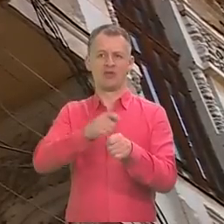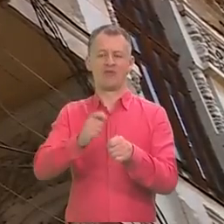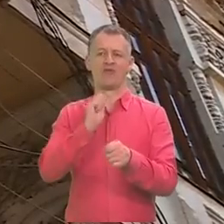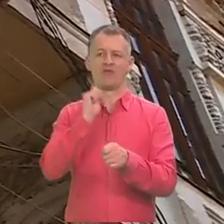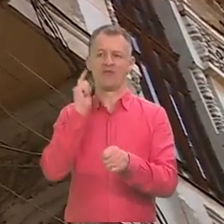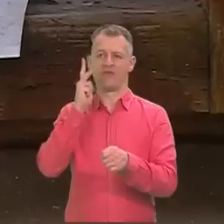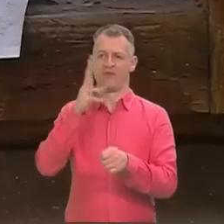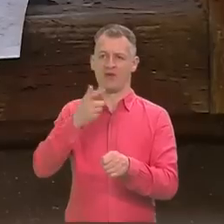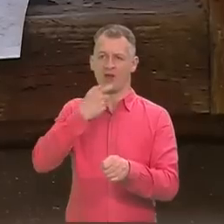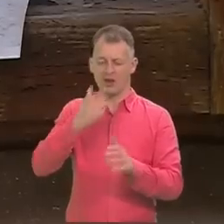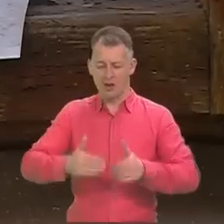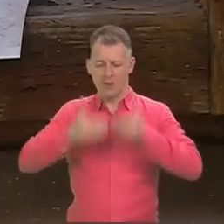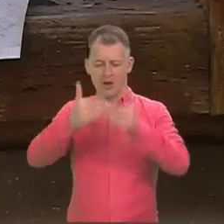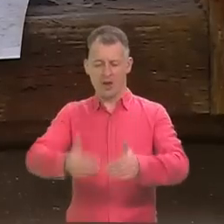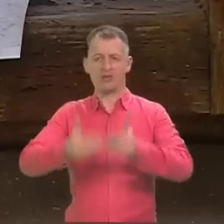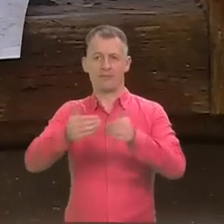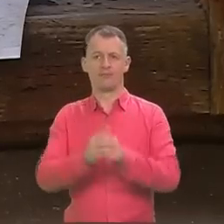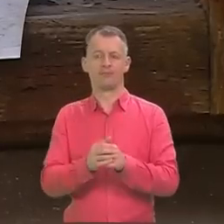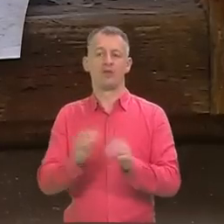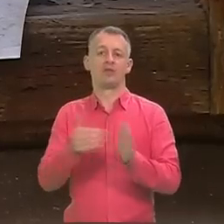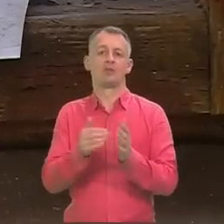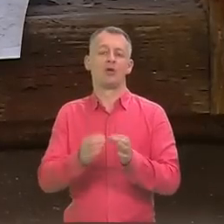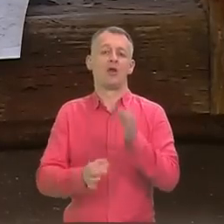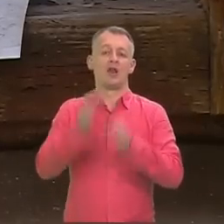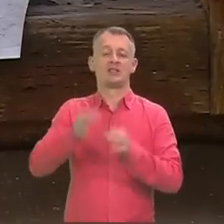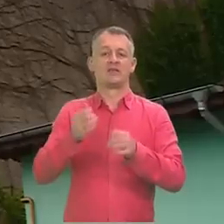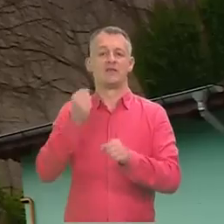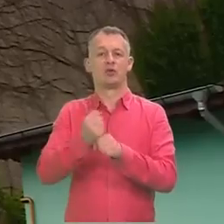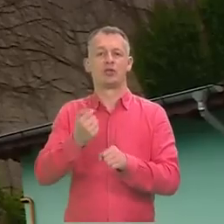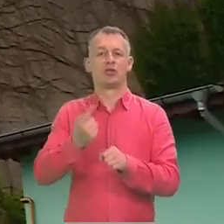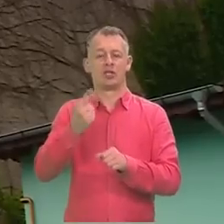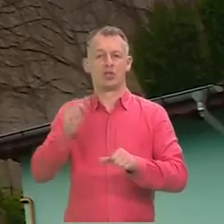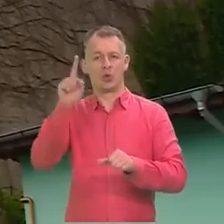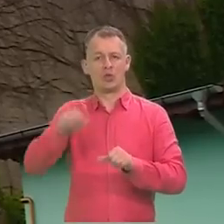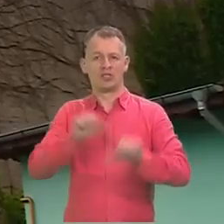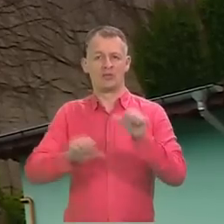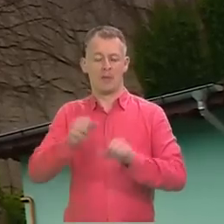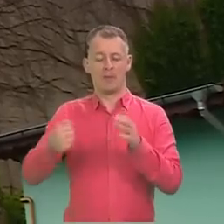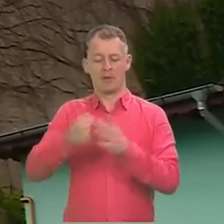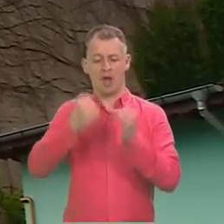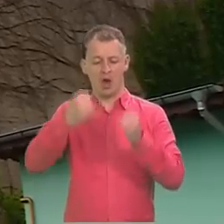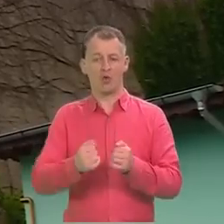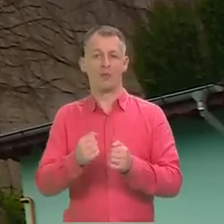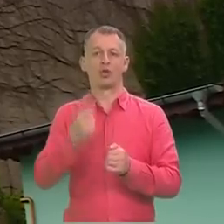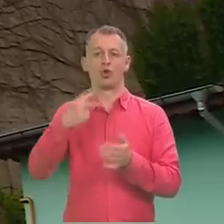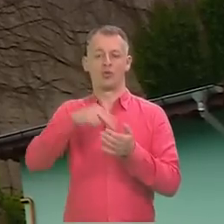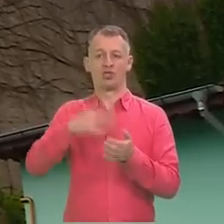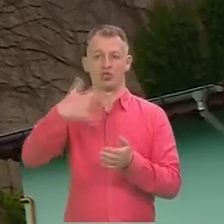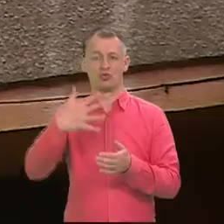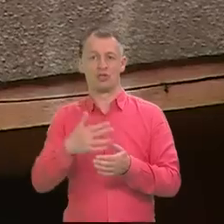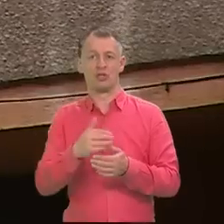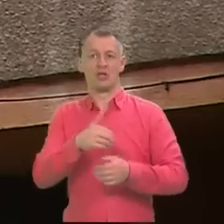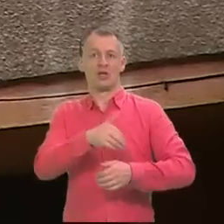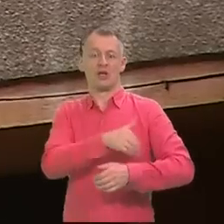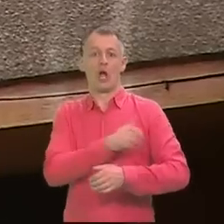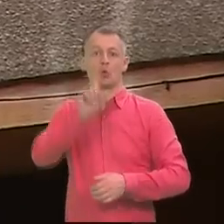Evaluarea vizuală rapidă ar trebui să înceapă din luna septembrie. Până acum, în București sunt 2.500 de clădiri încadrate în clase de urgență sau de risc seismic 1.